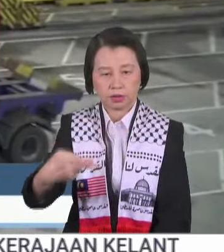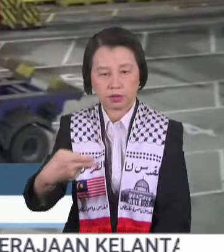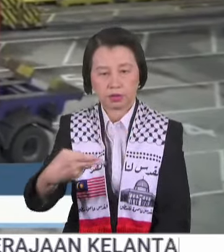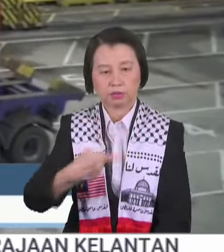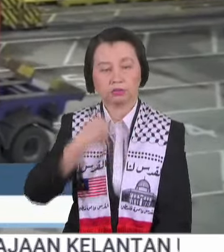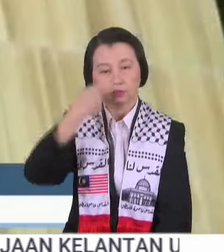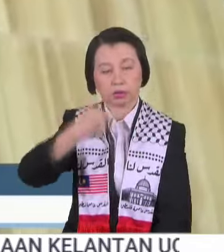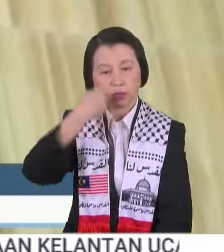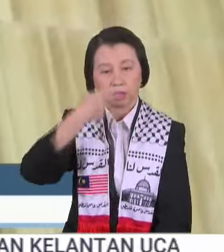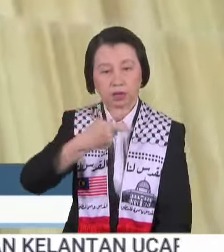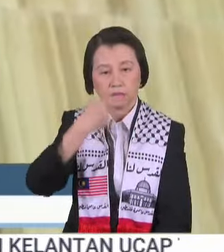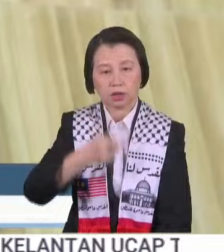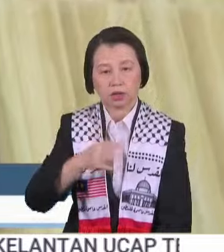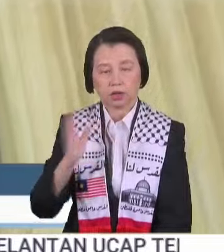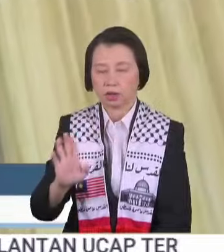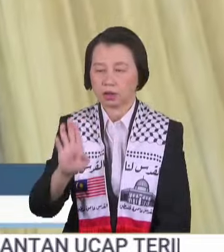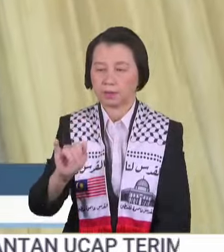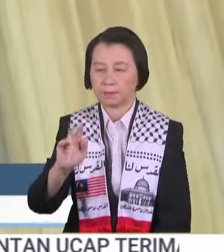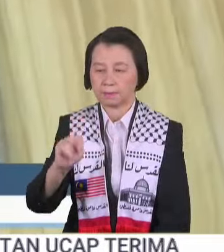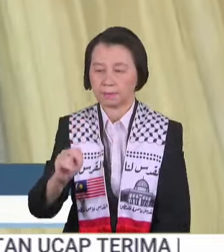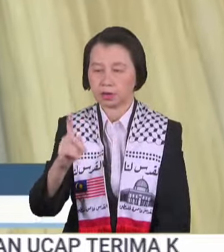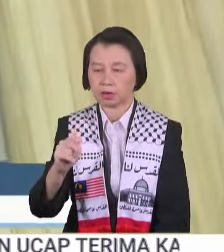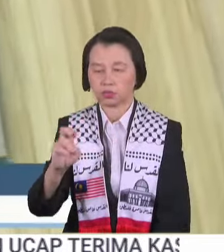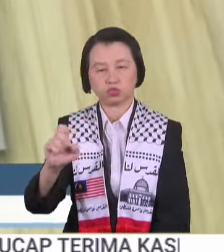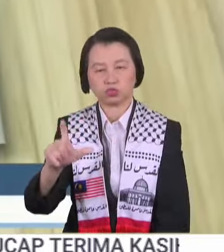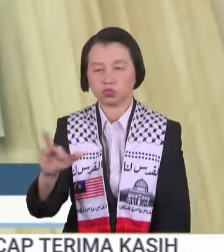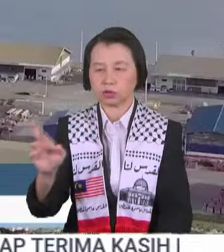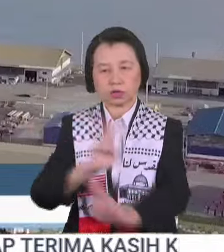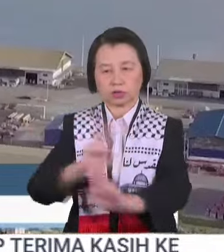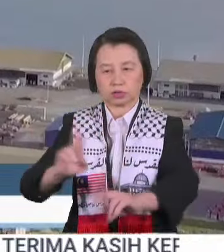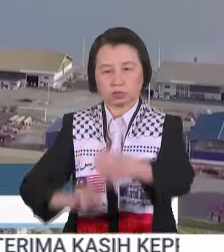Ghani berkata, Pelabuhan Bintulu bersiap sedia untuk